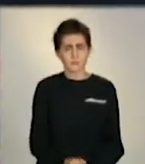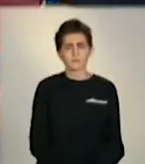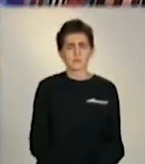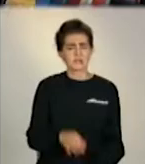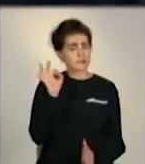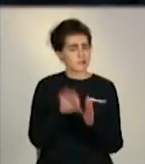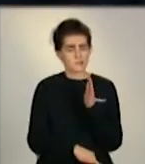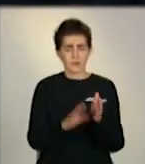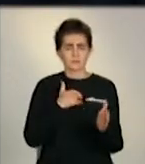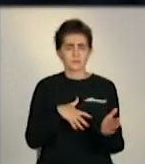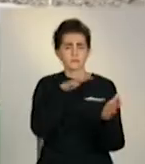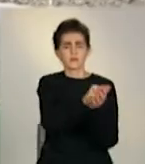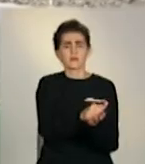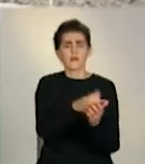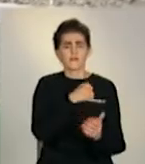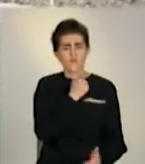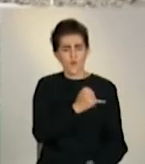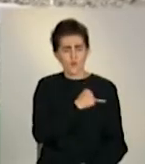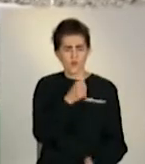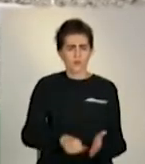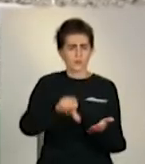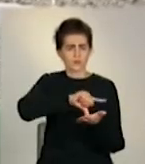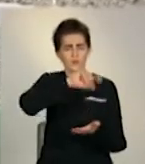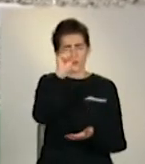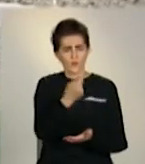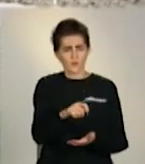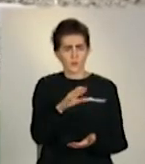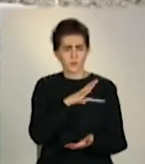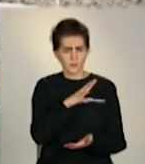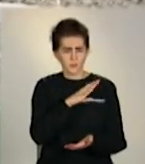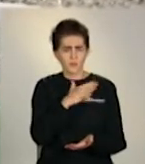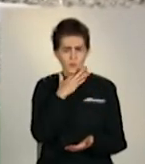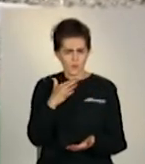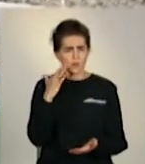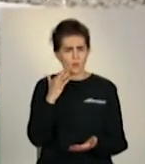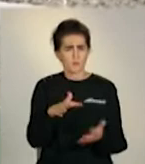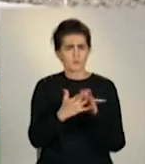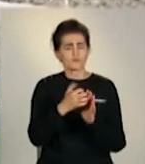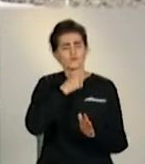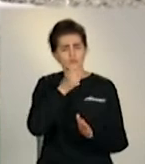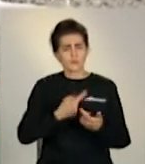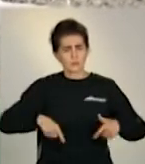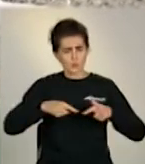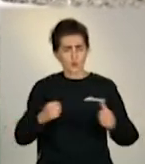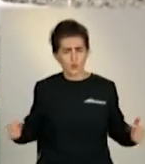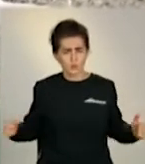армію попав, воювати. Ну, і нас чоловік 6 чи 7 старшого села.